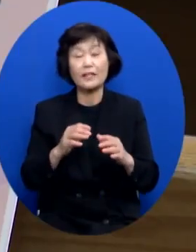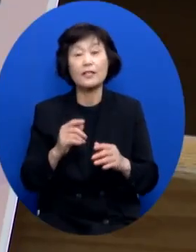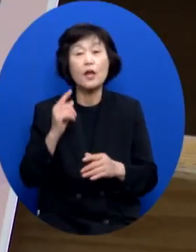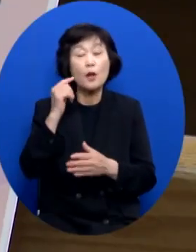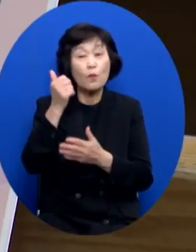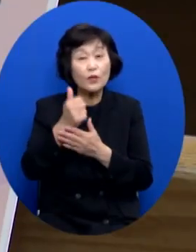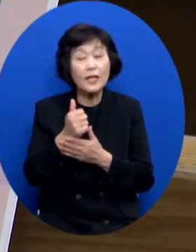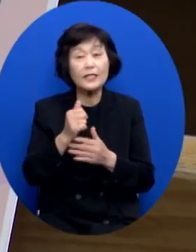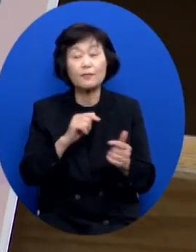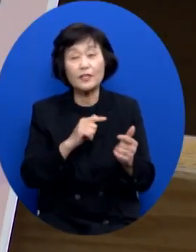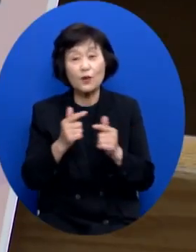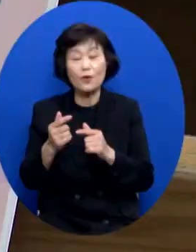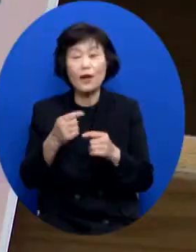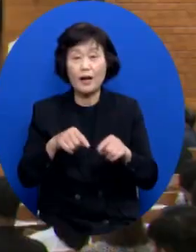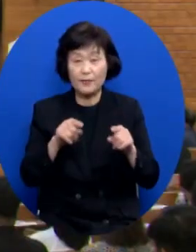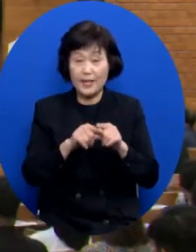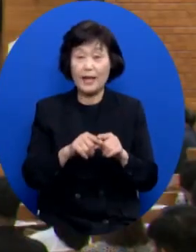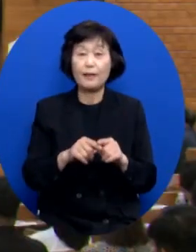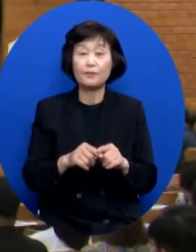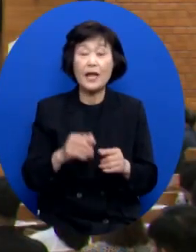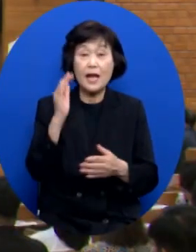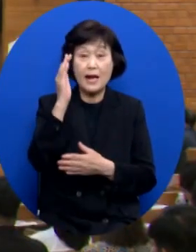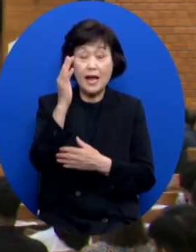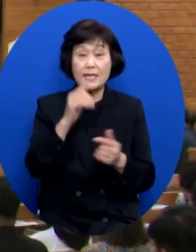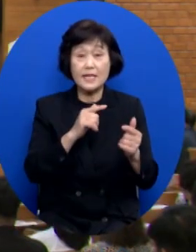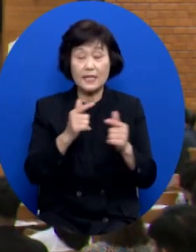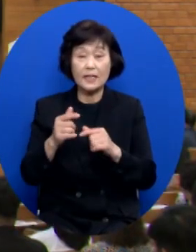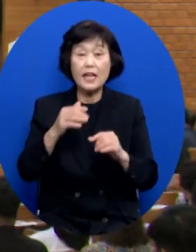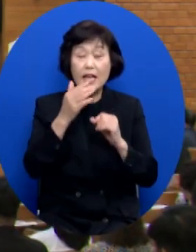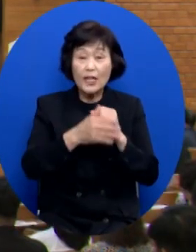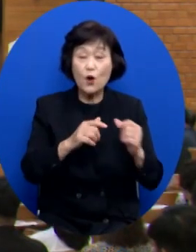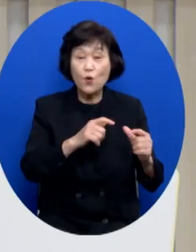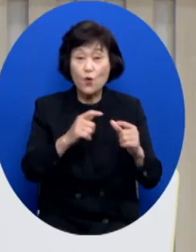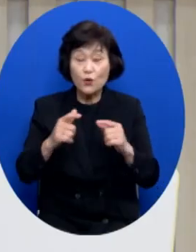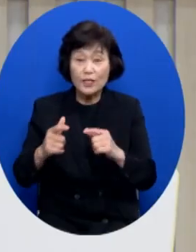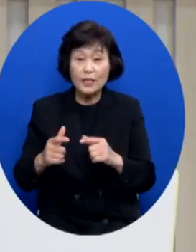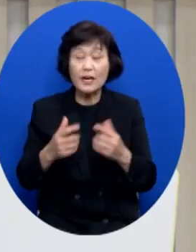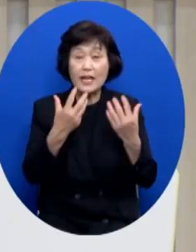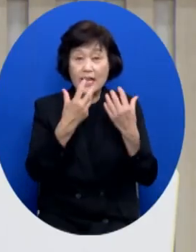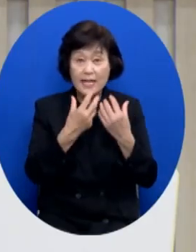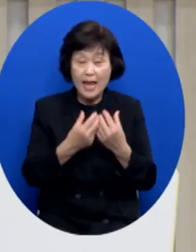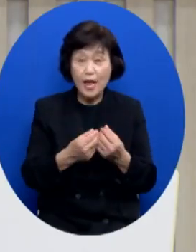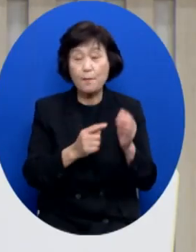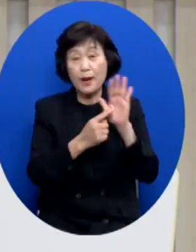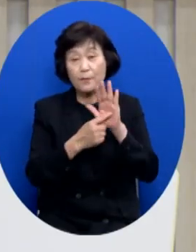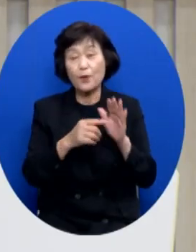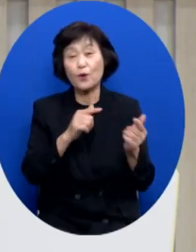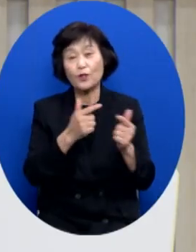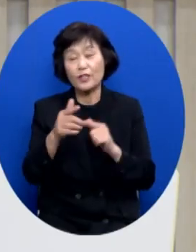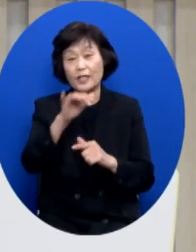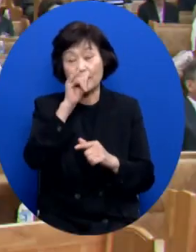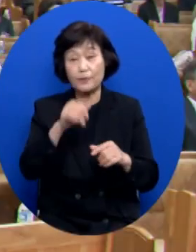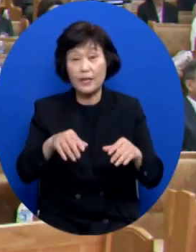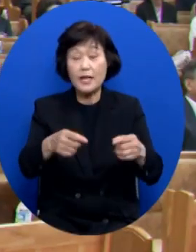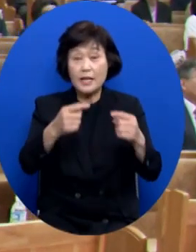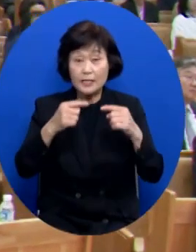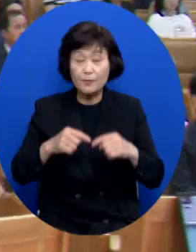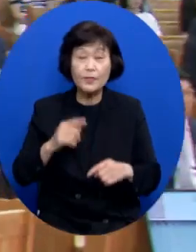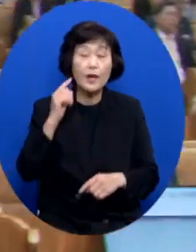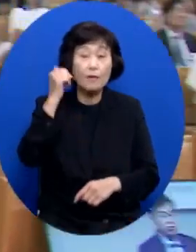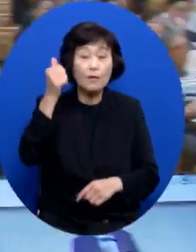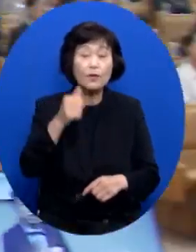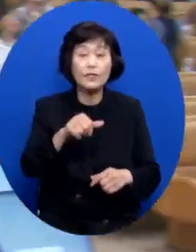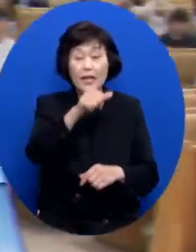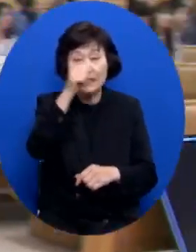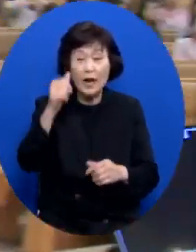현숙경 교수 김성림 원장 등의 강의와 대구 지역 사례 발표가 이어졌습니다 이날 콘퍼런스에 참석한 목사 장로 등